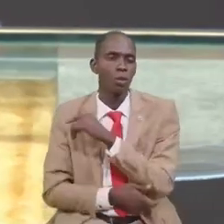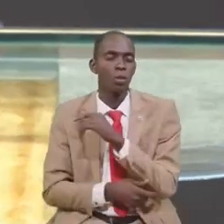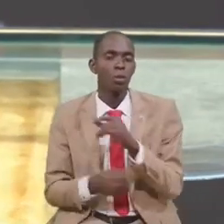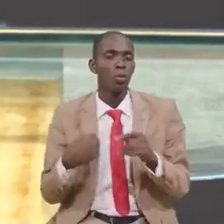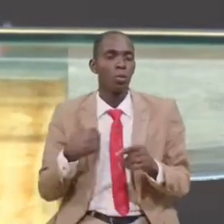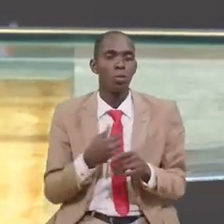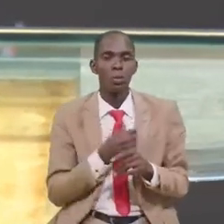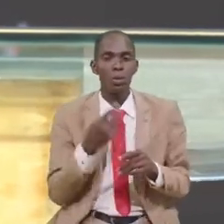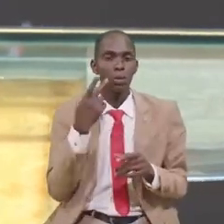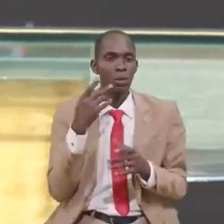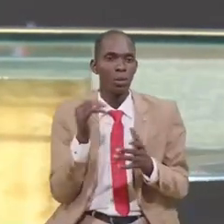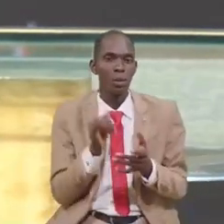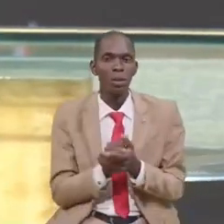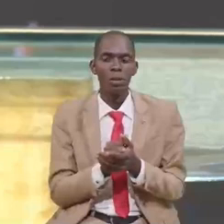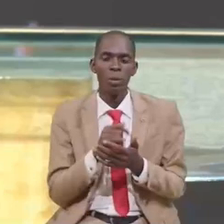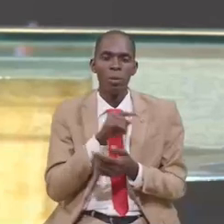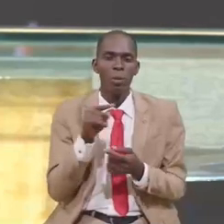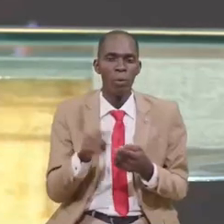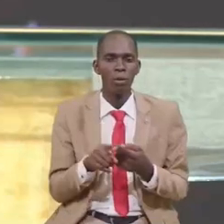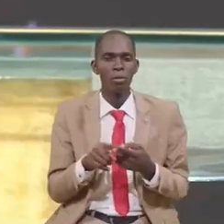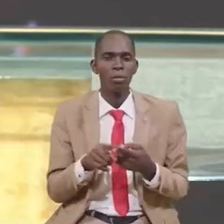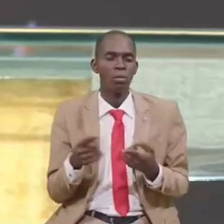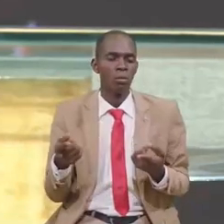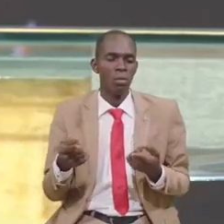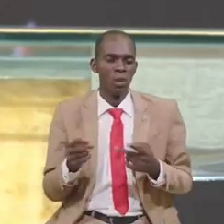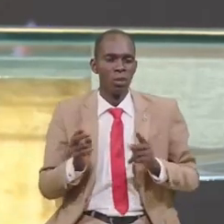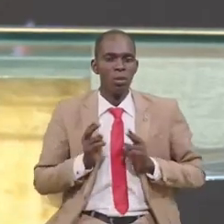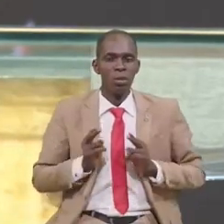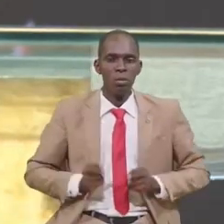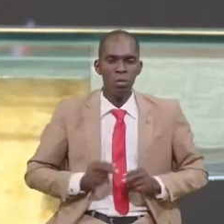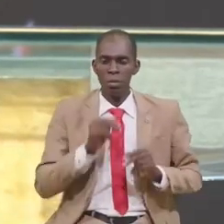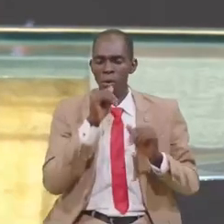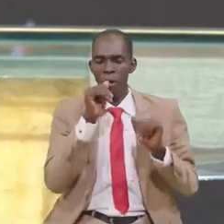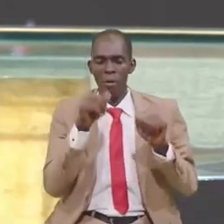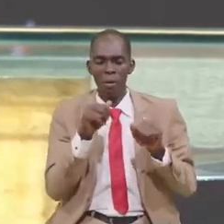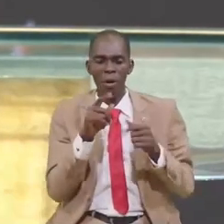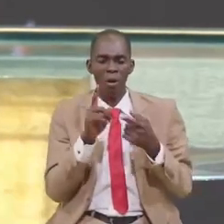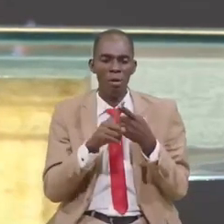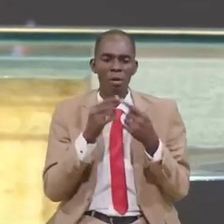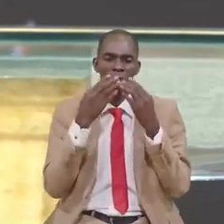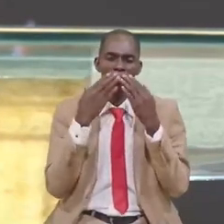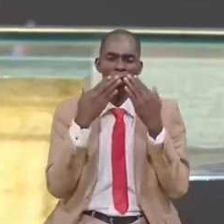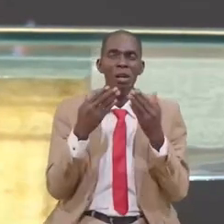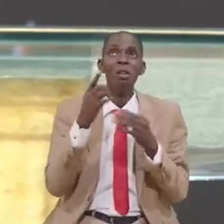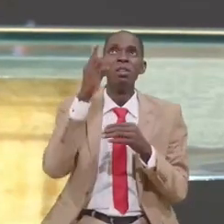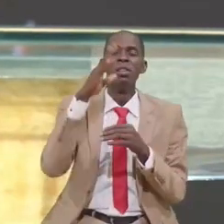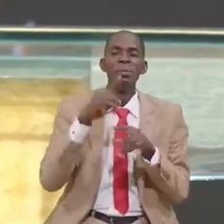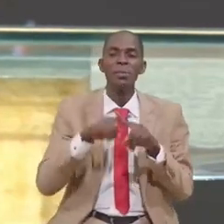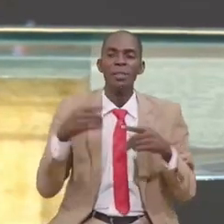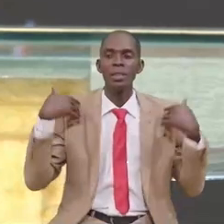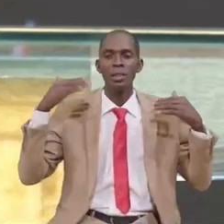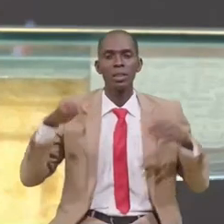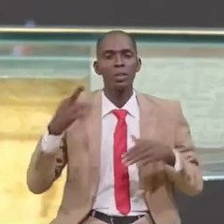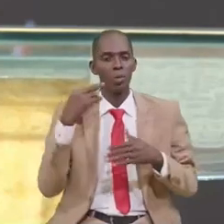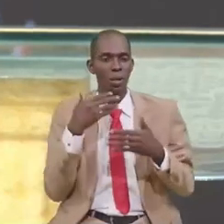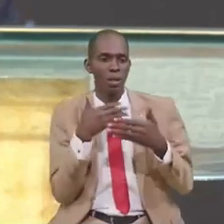où il ne pouvait pas aider, lorsque là où l'homme ne peut pas aider, les anges étaient là.